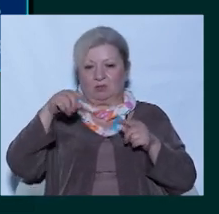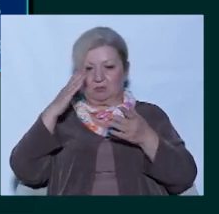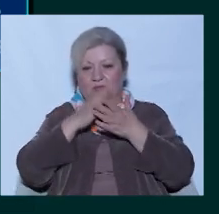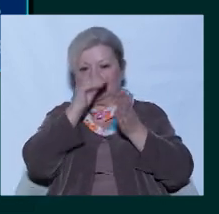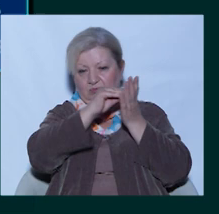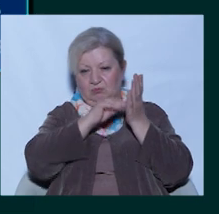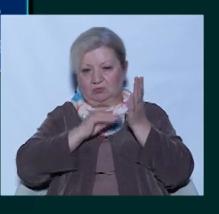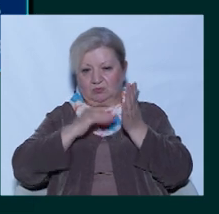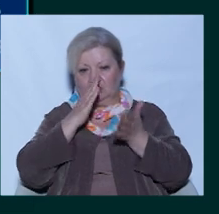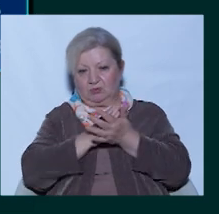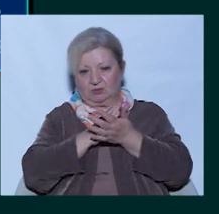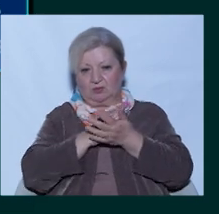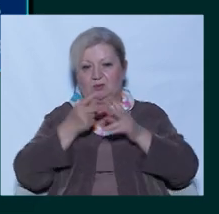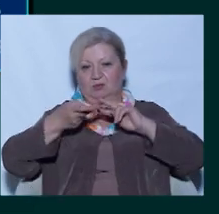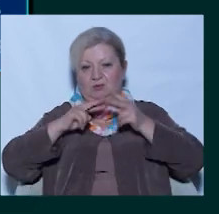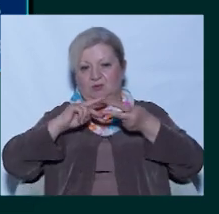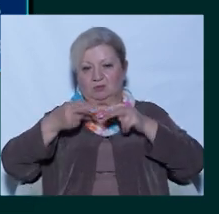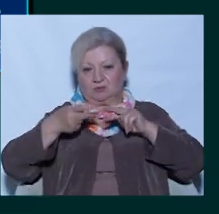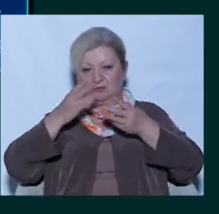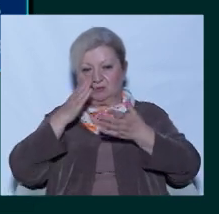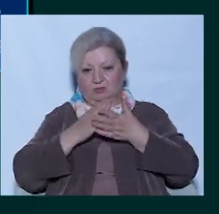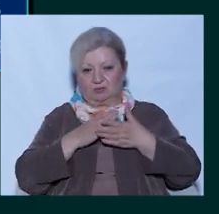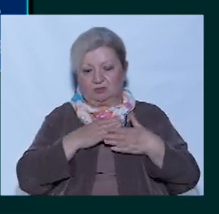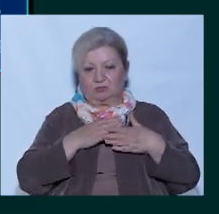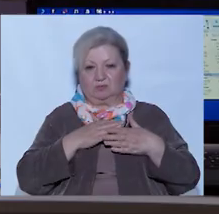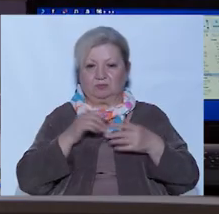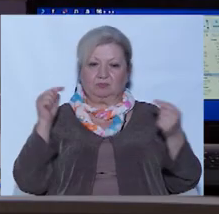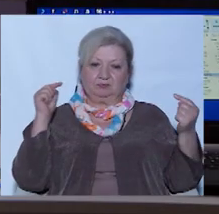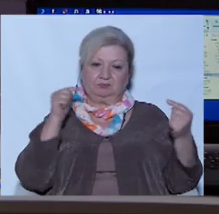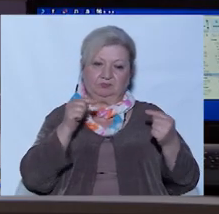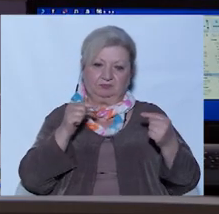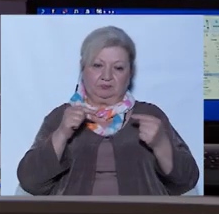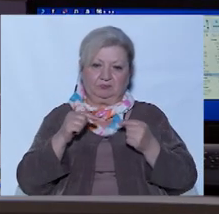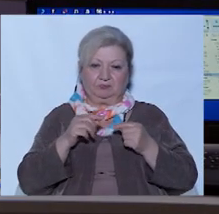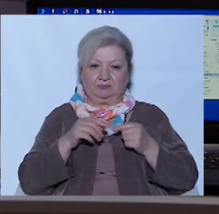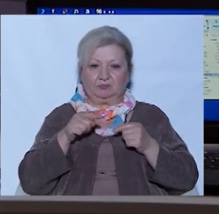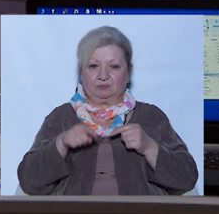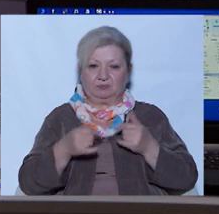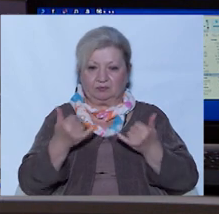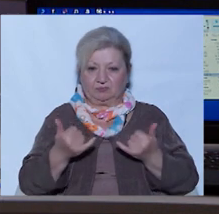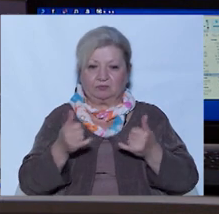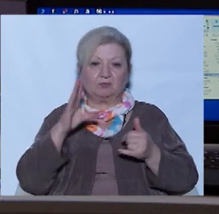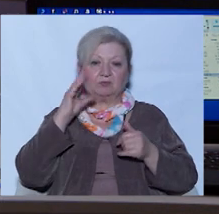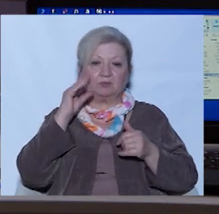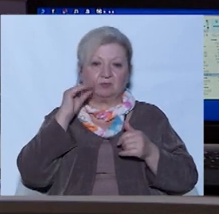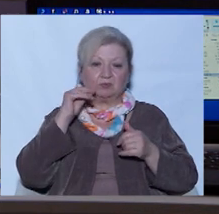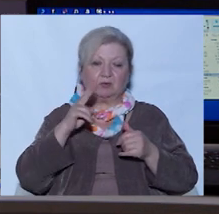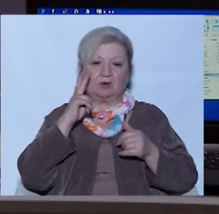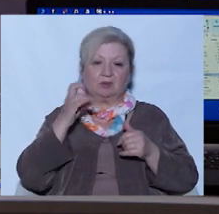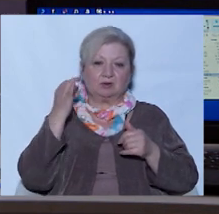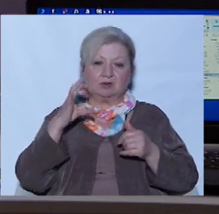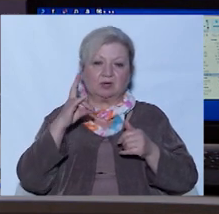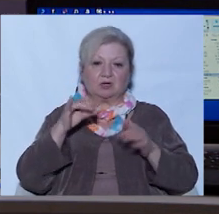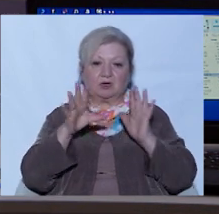აწყობთ ფაზით წანაცვლებულია ერთმანეთის მიმართ. ეხლა როდის არის კინეტიკური